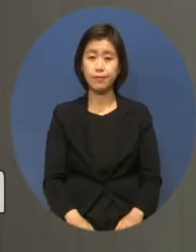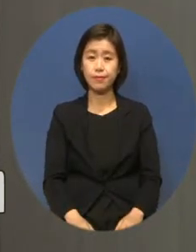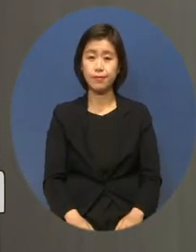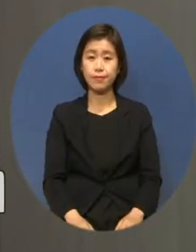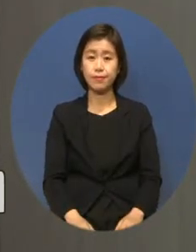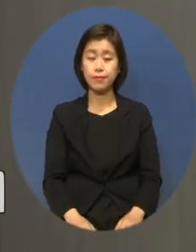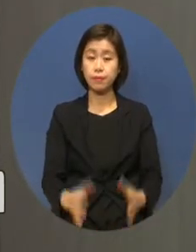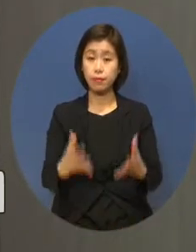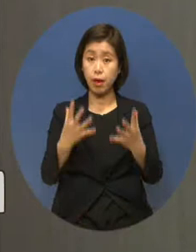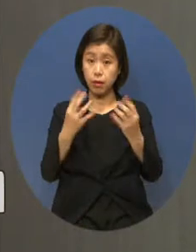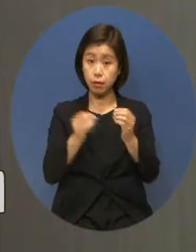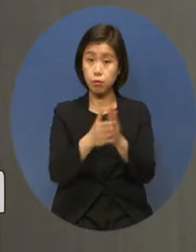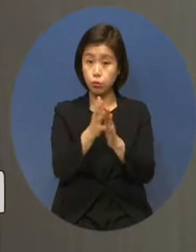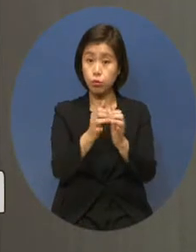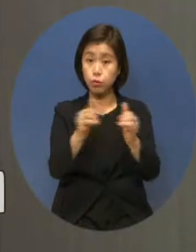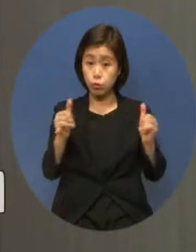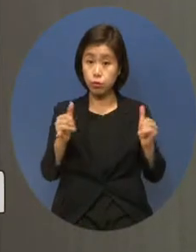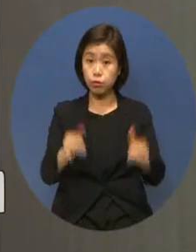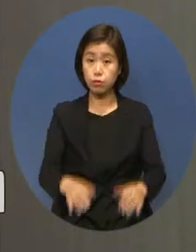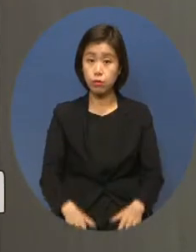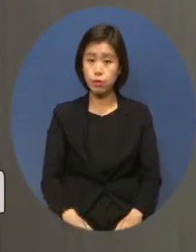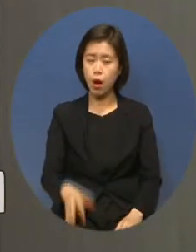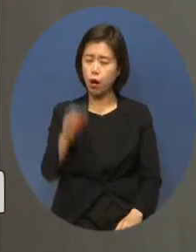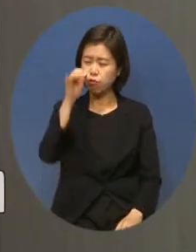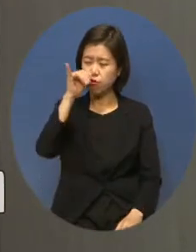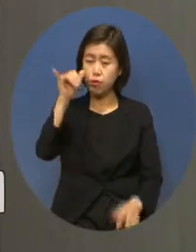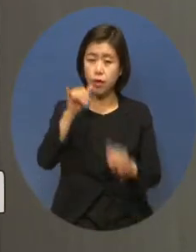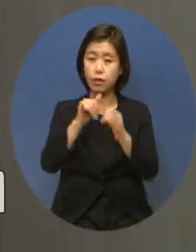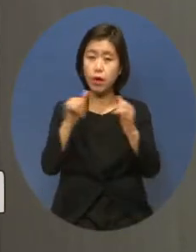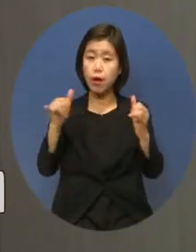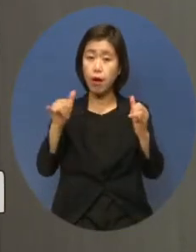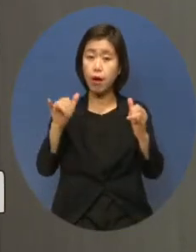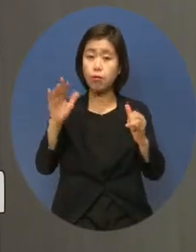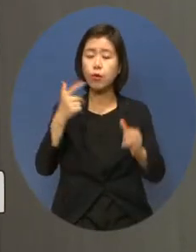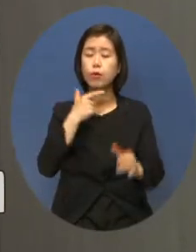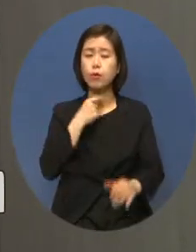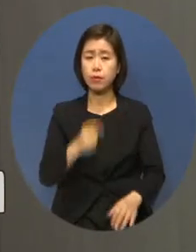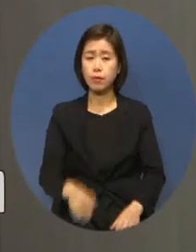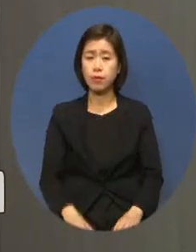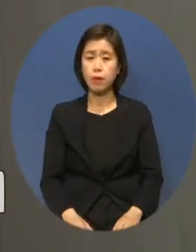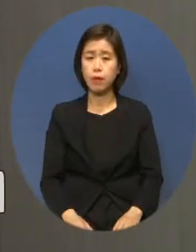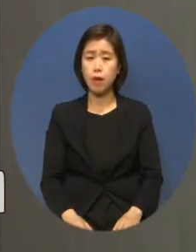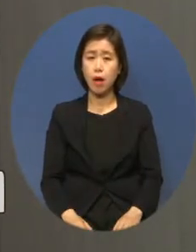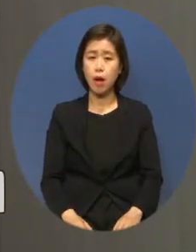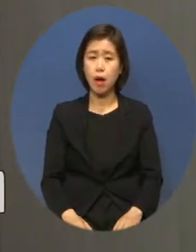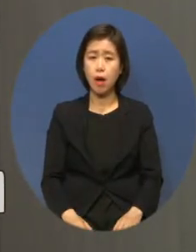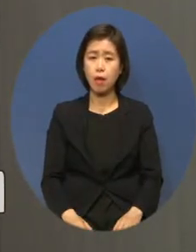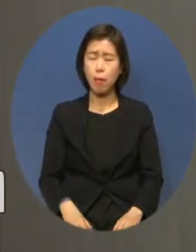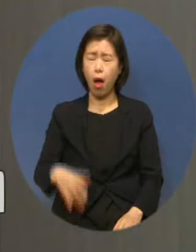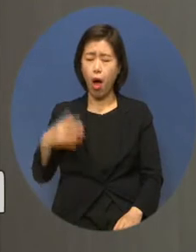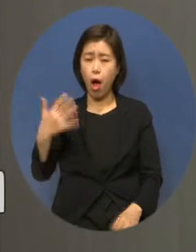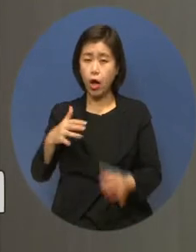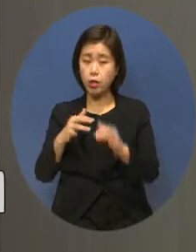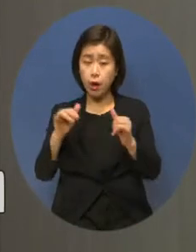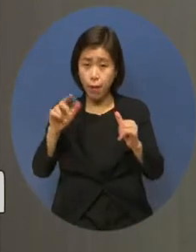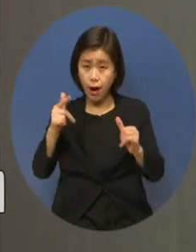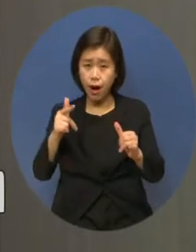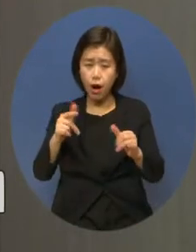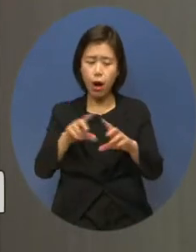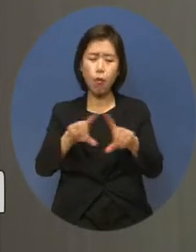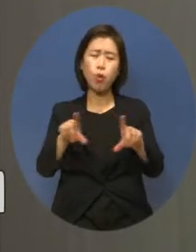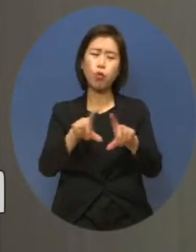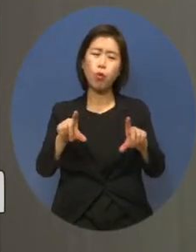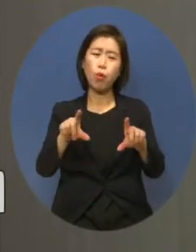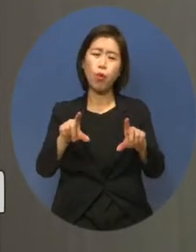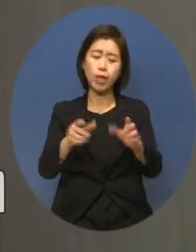많은 시민들은 훌륭한 사람으로 살아가기 위해서 아주 대단한 사람은 아니라고 하더라도 일상적으로 좋은 시민으로 살아가기